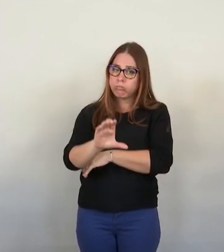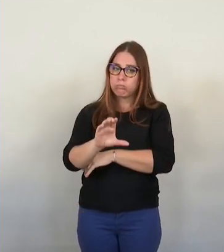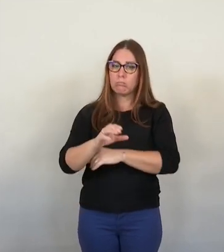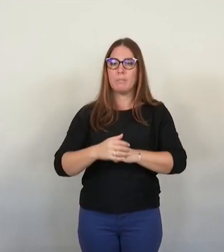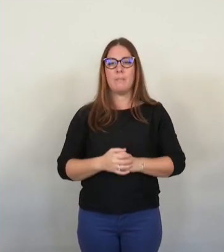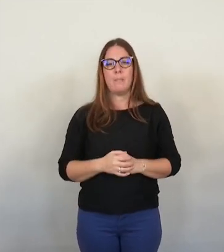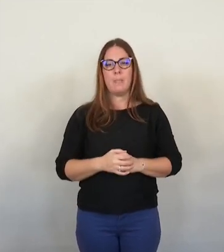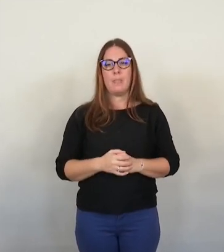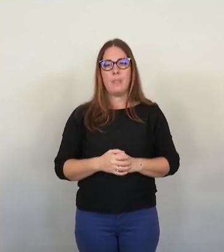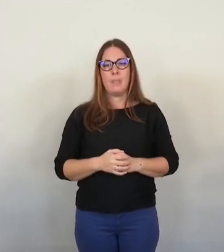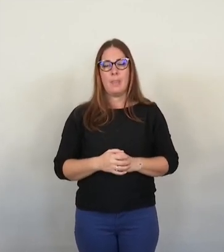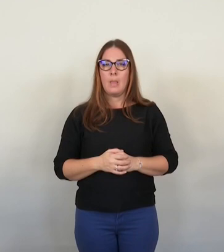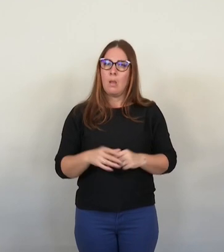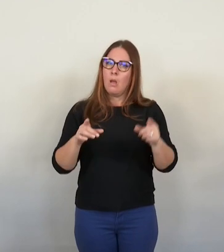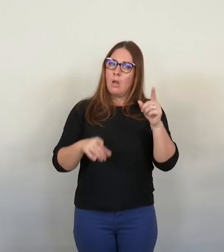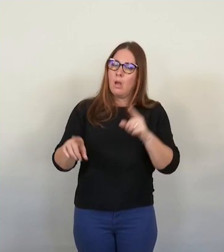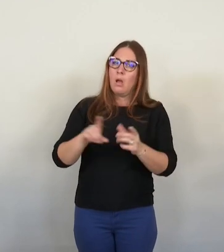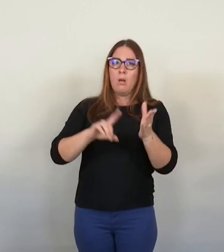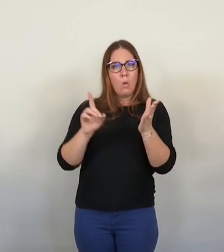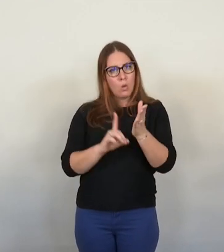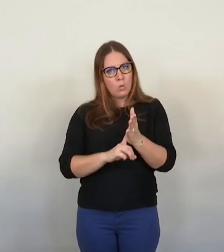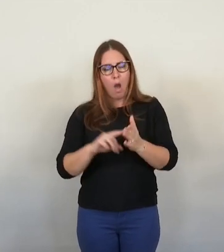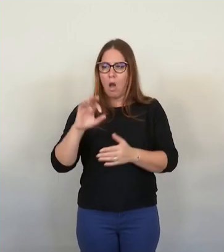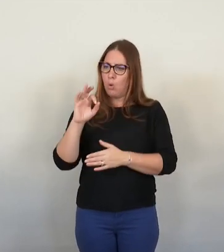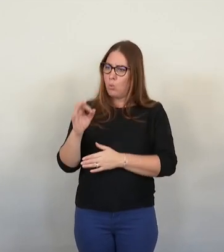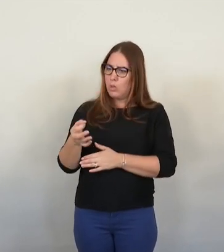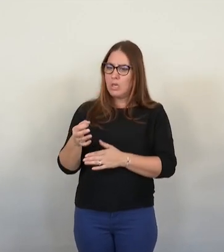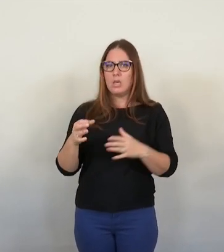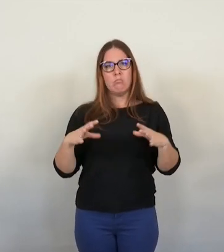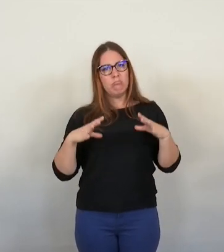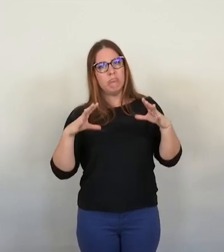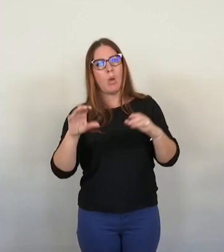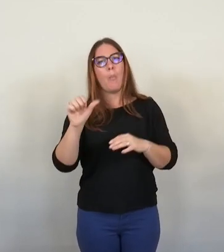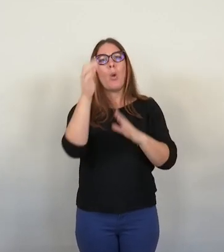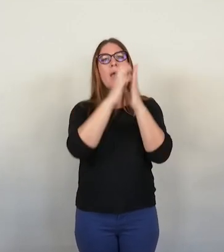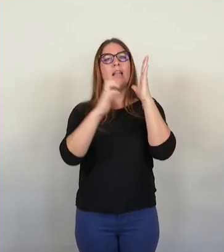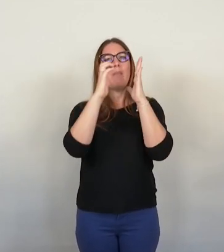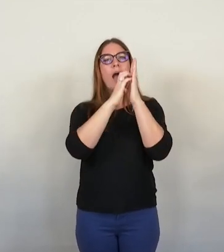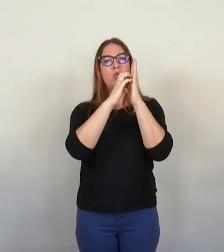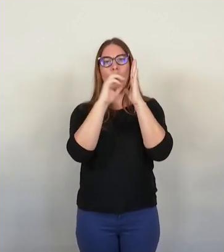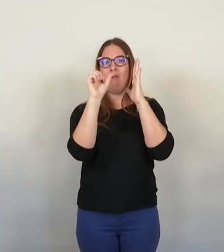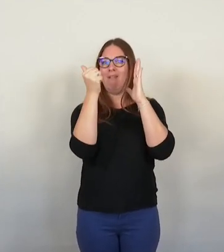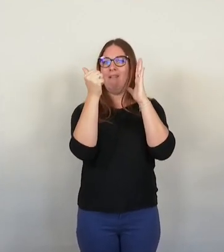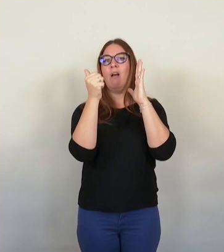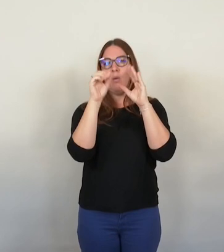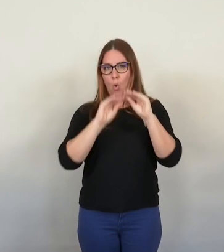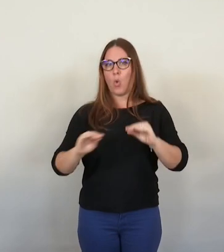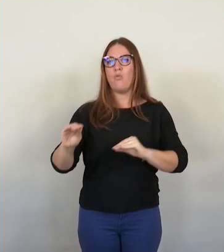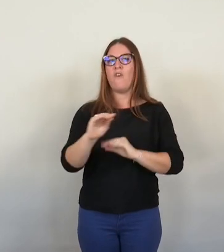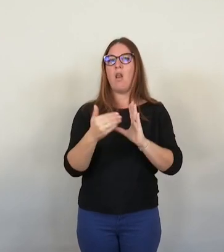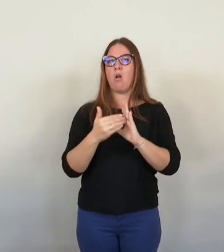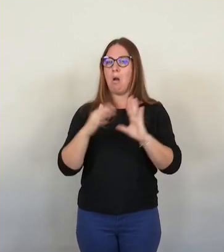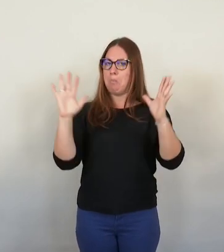il est donc légitime que vous ayez donc choisi de placer en première délibération ce renouvellement c'est une